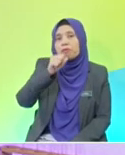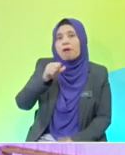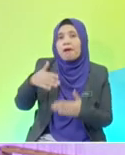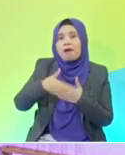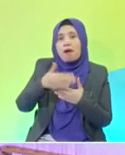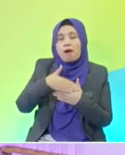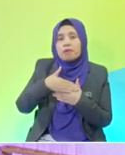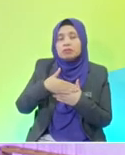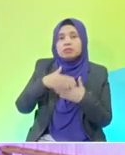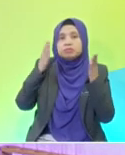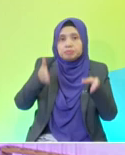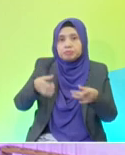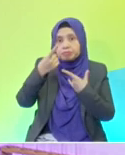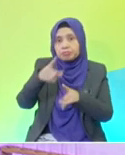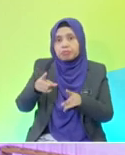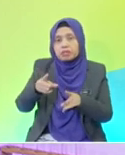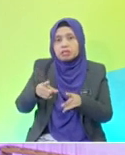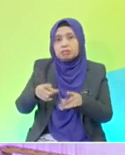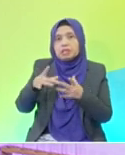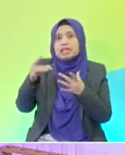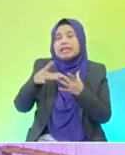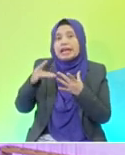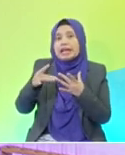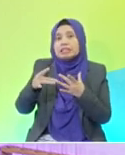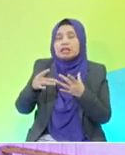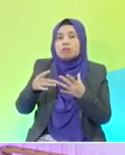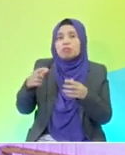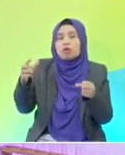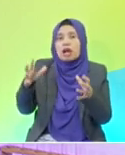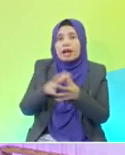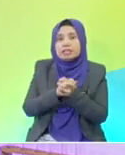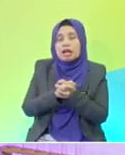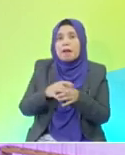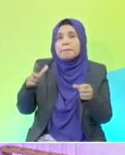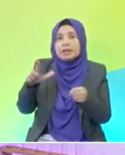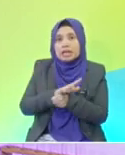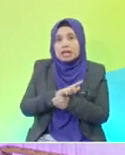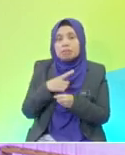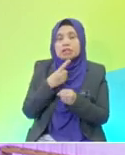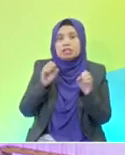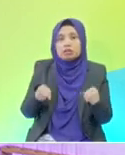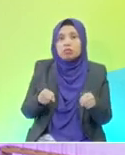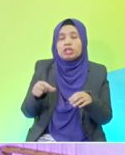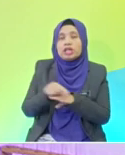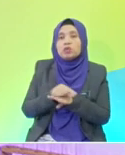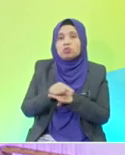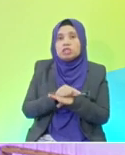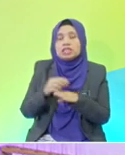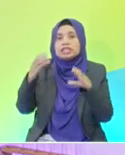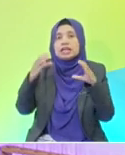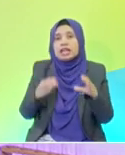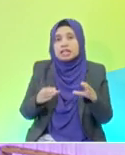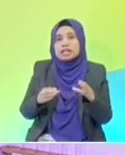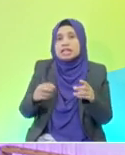memudahkan selalu menjawab soal dan Anika gabungan pelengkap kita boleh menggunakan teknik cantas ataupun teknik